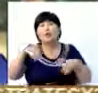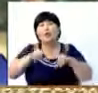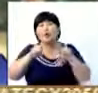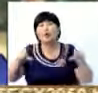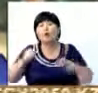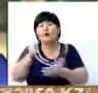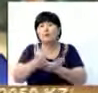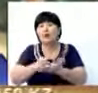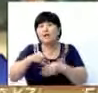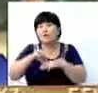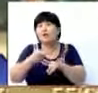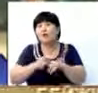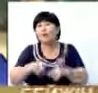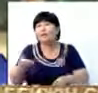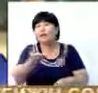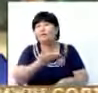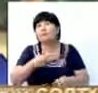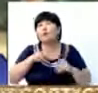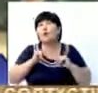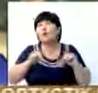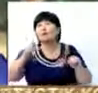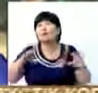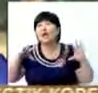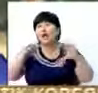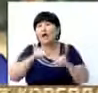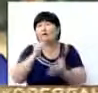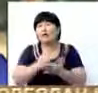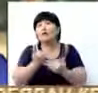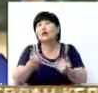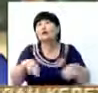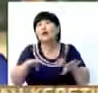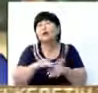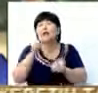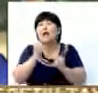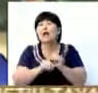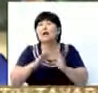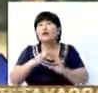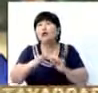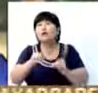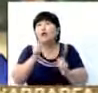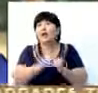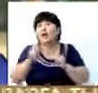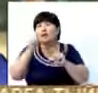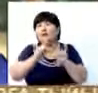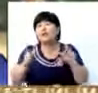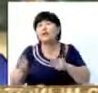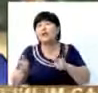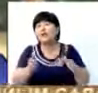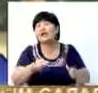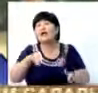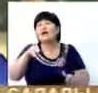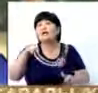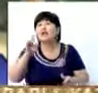базасында ұйымдастырылып, ода да біздің ұстаздарымыз қамтылып жатыр. Сонымен қатар әр ауданда, әр мектептерде дайындалған